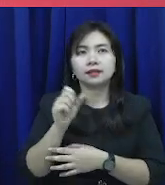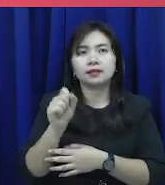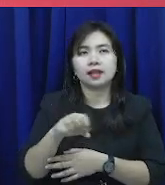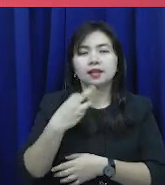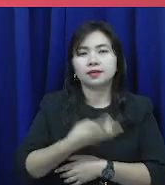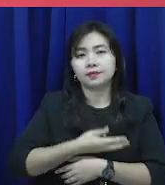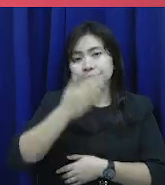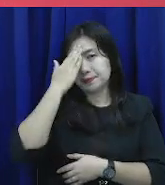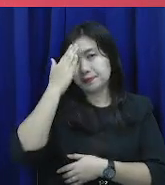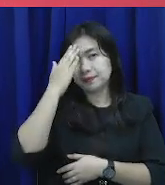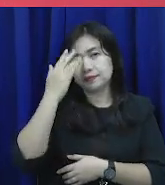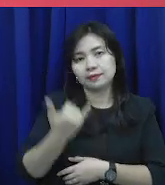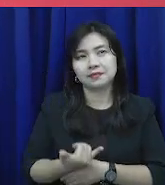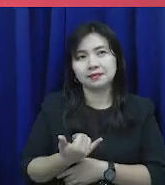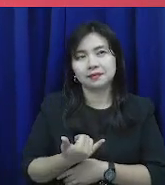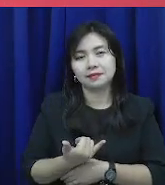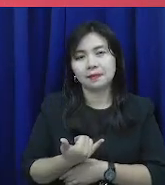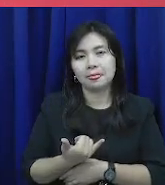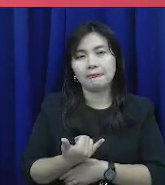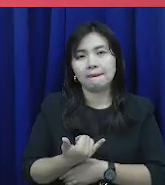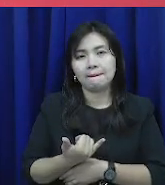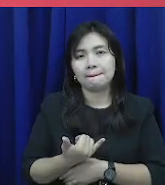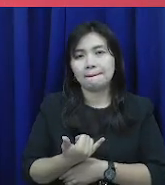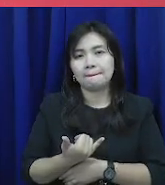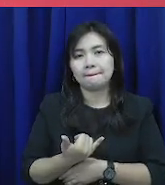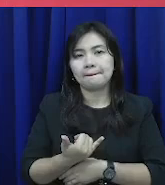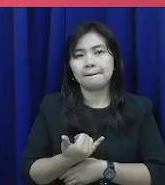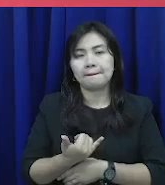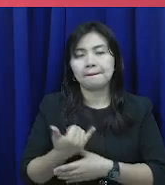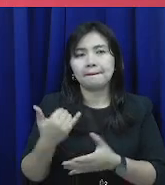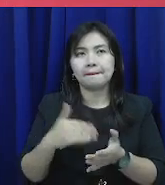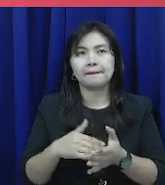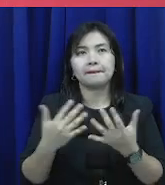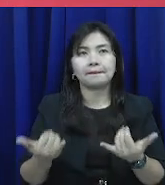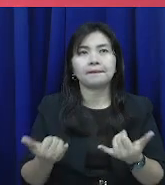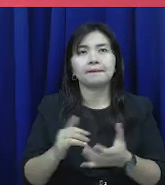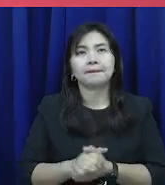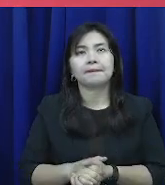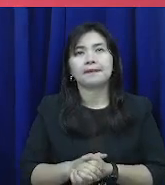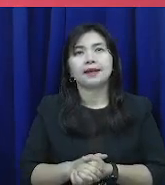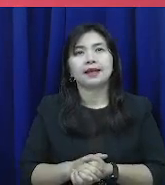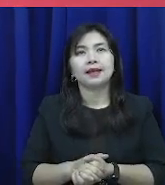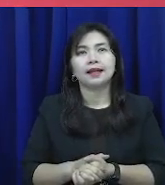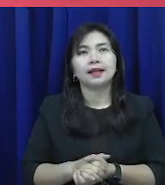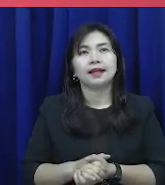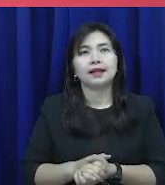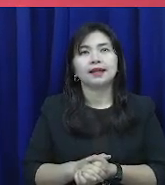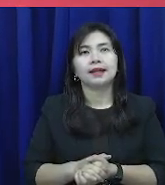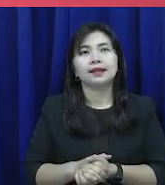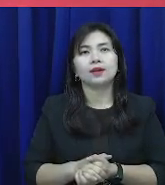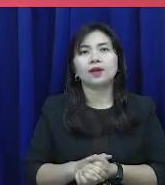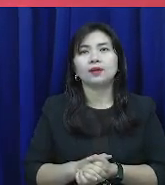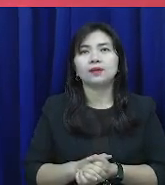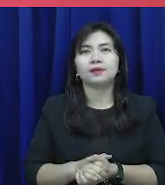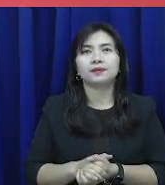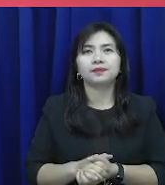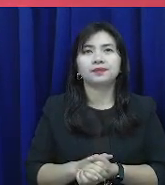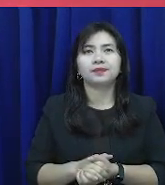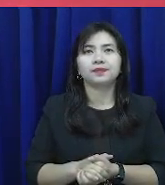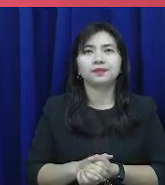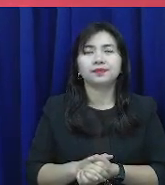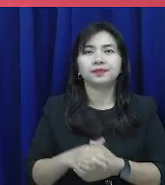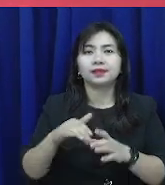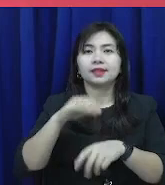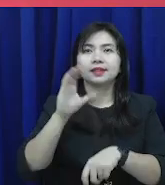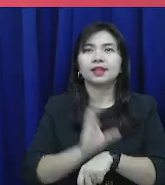ngayon titingnan natin yyung seed yung seed ba sa atin na tinatanggap natin dito sa church May problema ba yung seed no